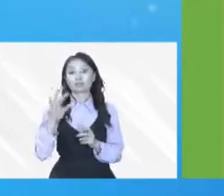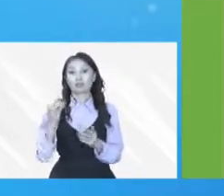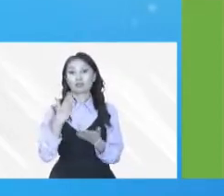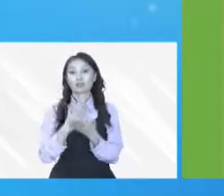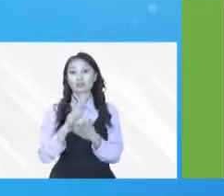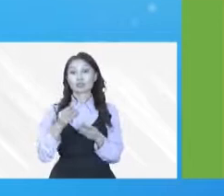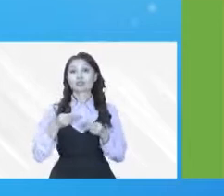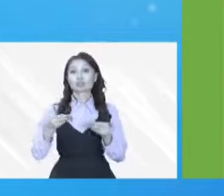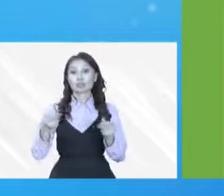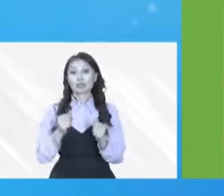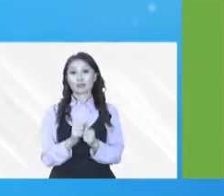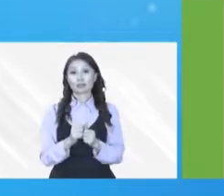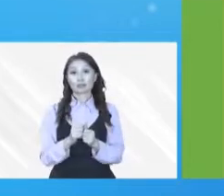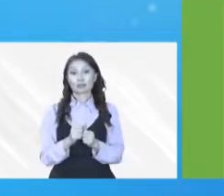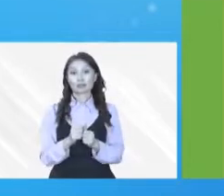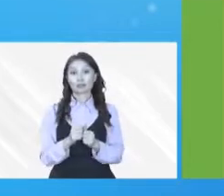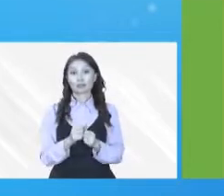ядре, исчезает.